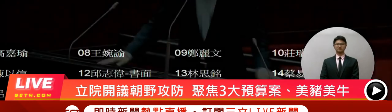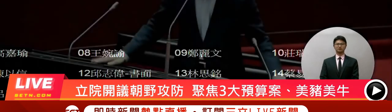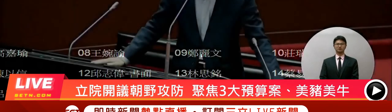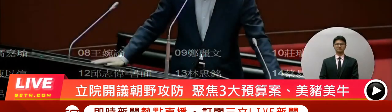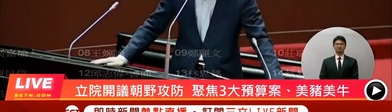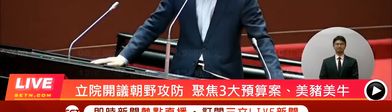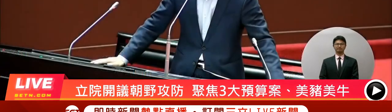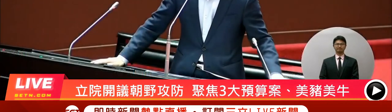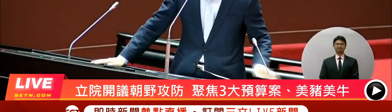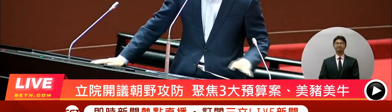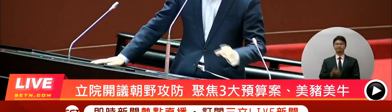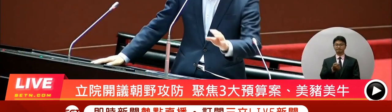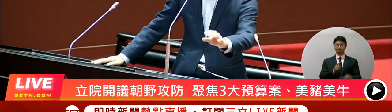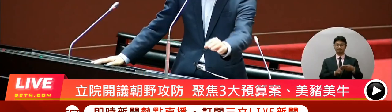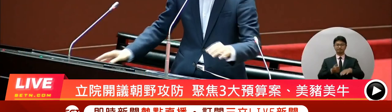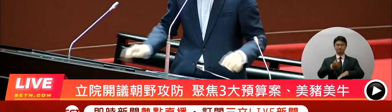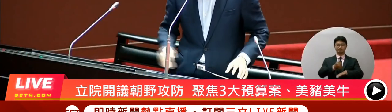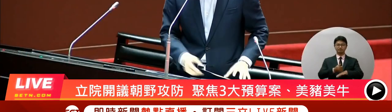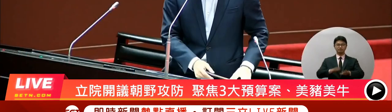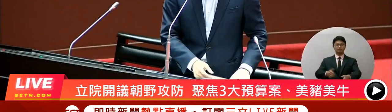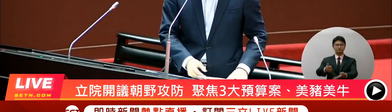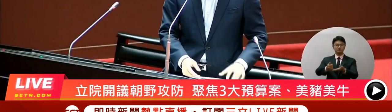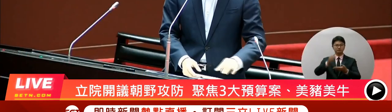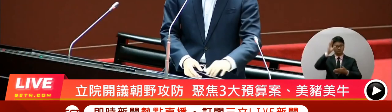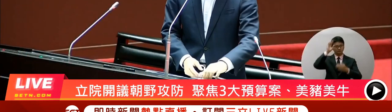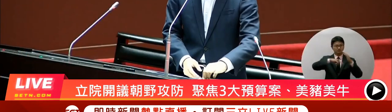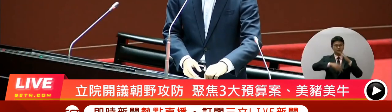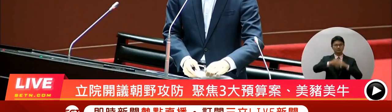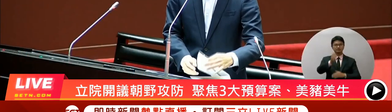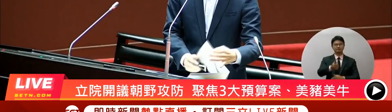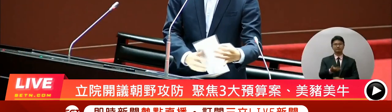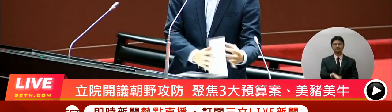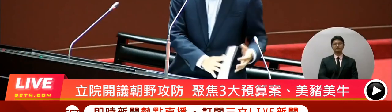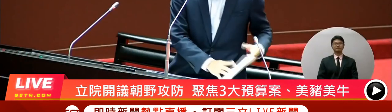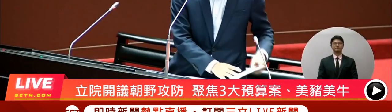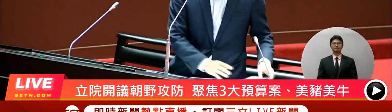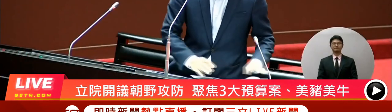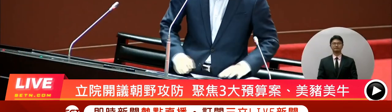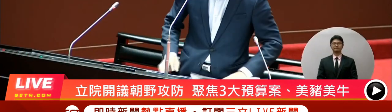谢谢主席，是不是请苏院长？ 好，苏院长请。